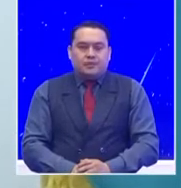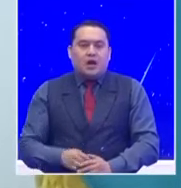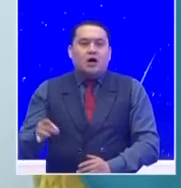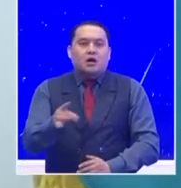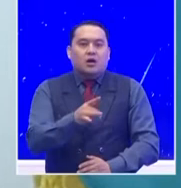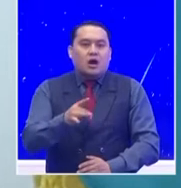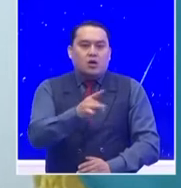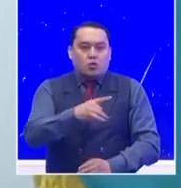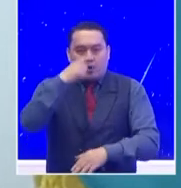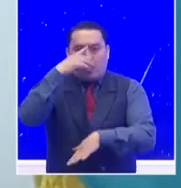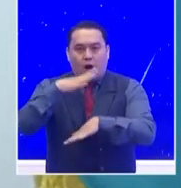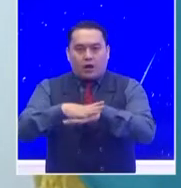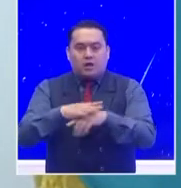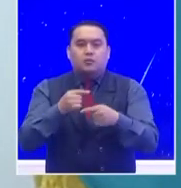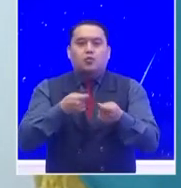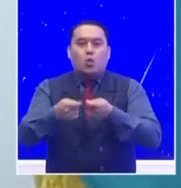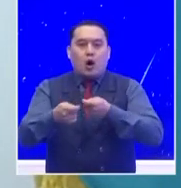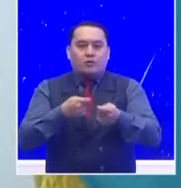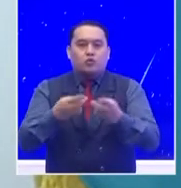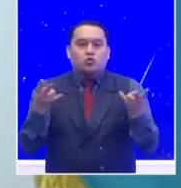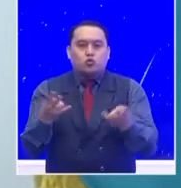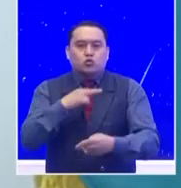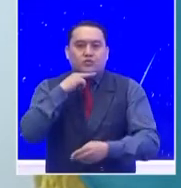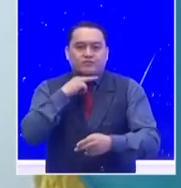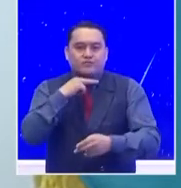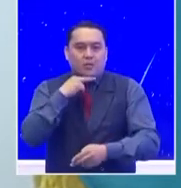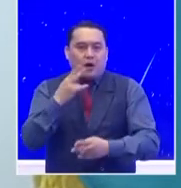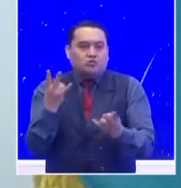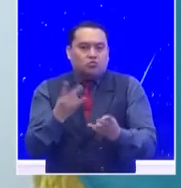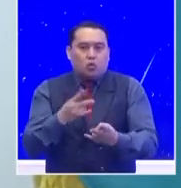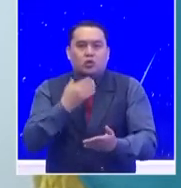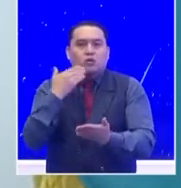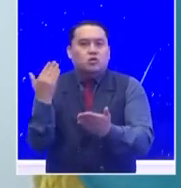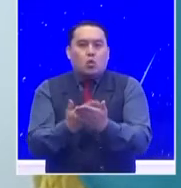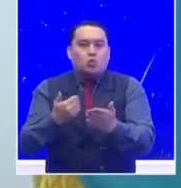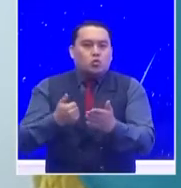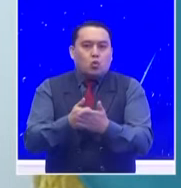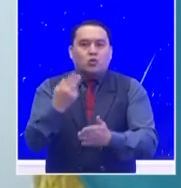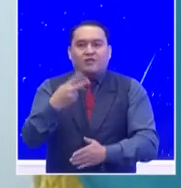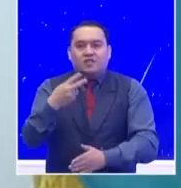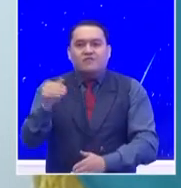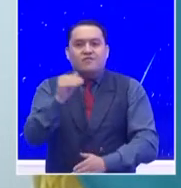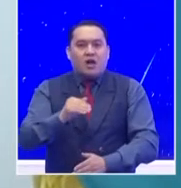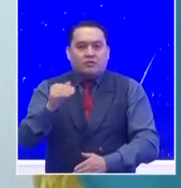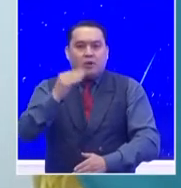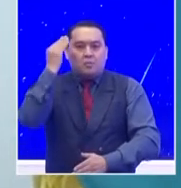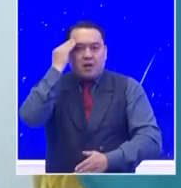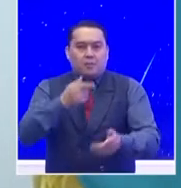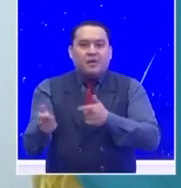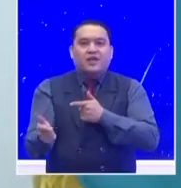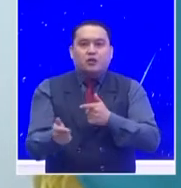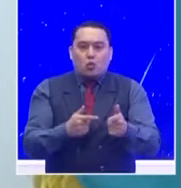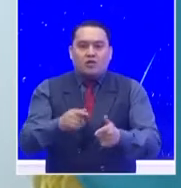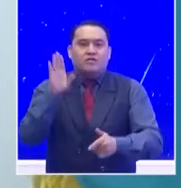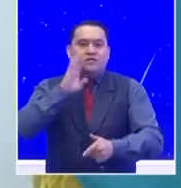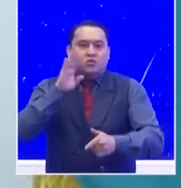Районным акимам, руководителям различных ведомств нужно держать ситуацию на контроле и доложиться до 20 февраля детально о мерах подготовки.